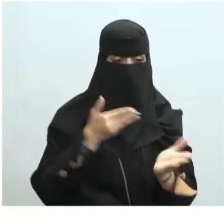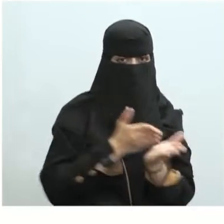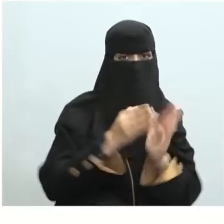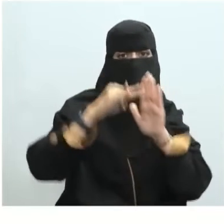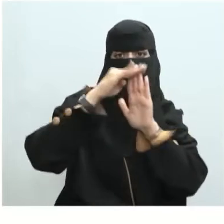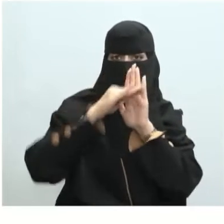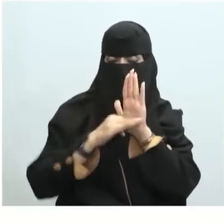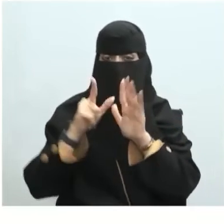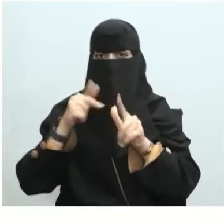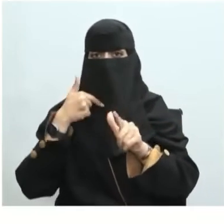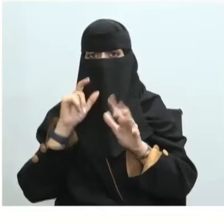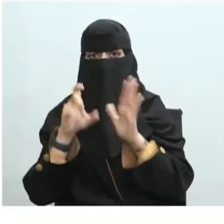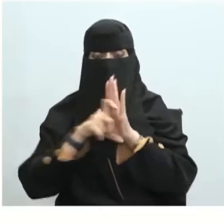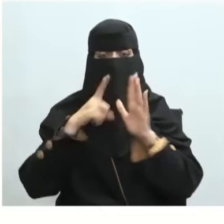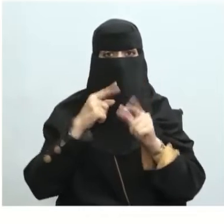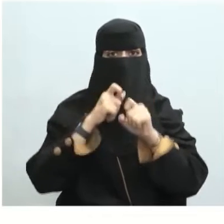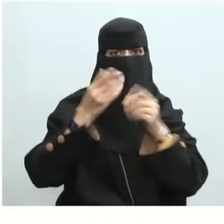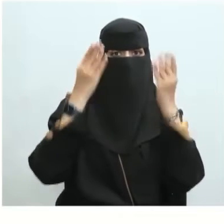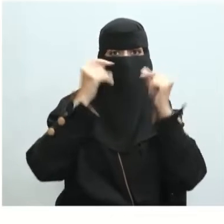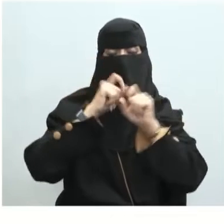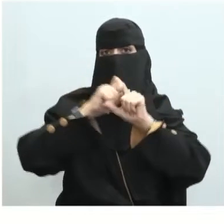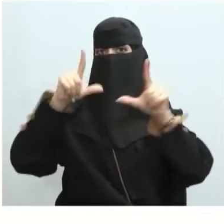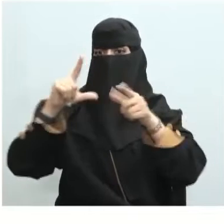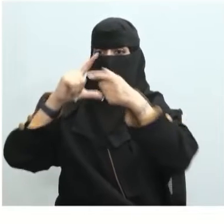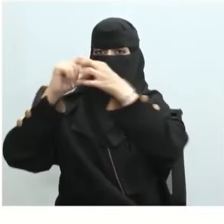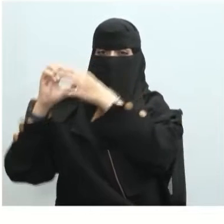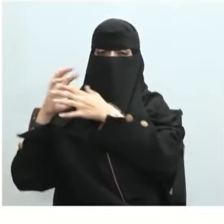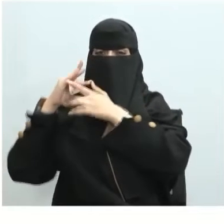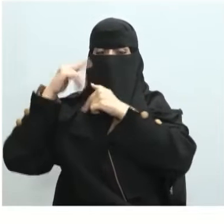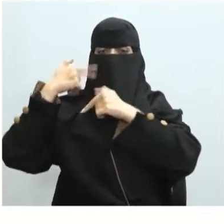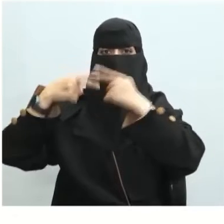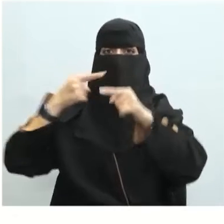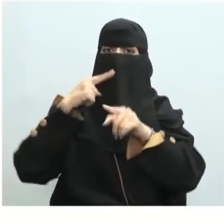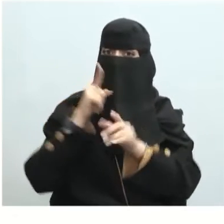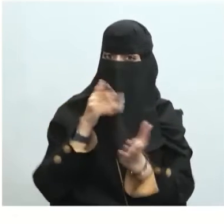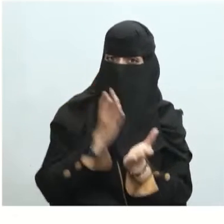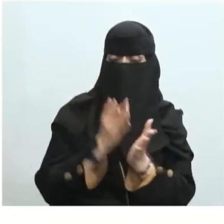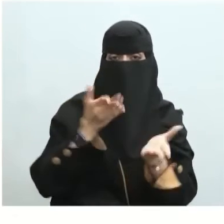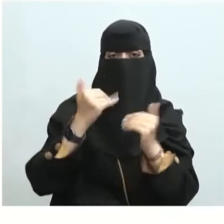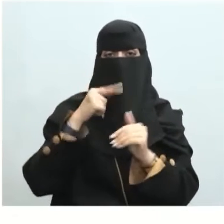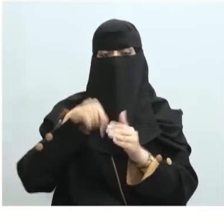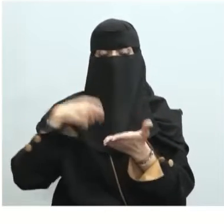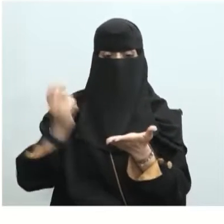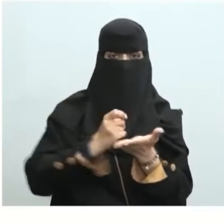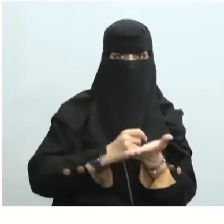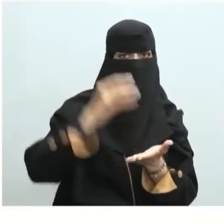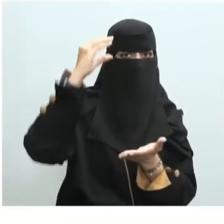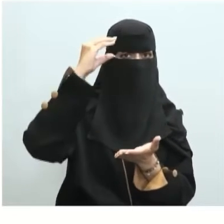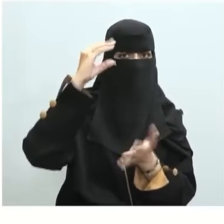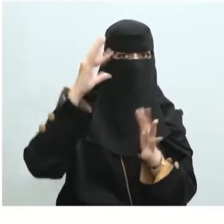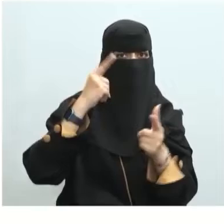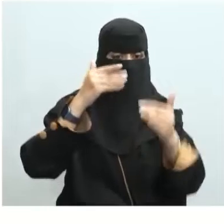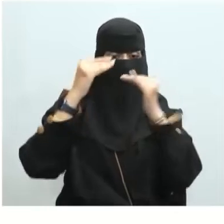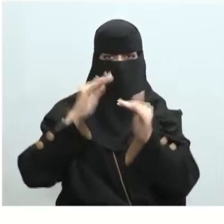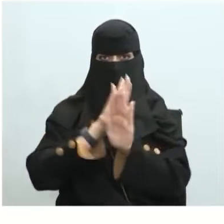بها افكار النص ومعلوماته بحيث تكون اكثر وضوحا وتتابع منطقيا هنا في الكتابه العلميه في الكتابه